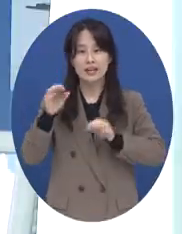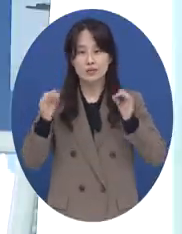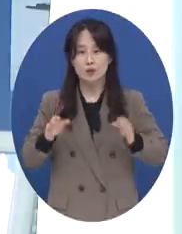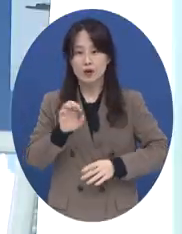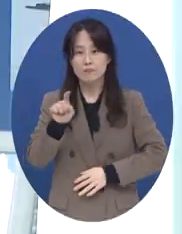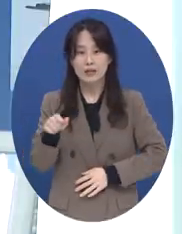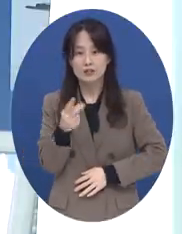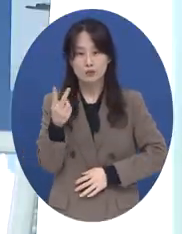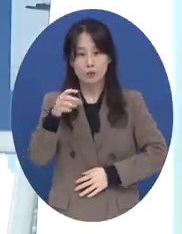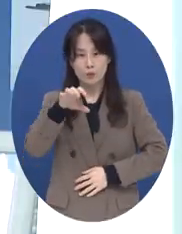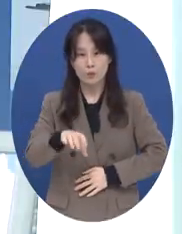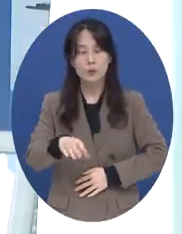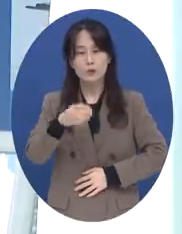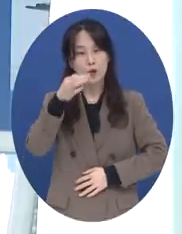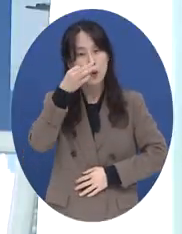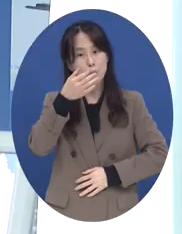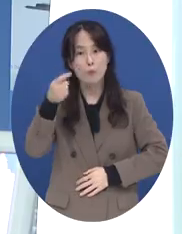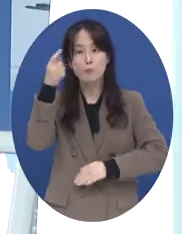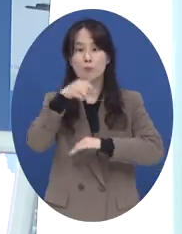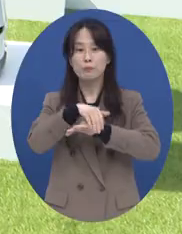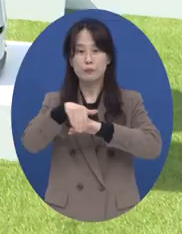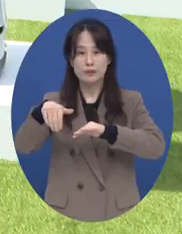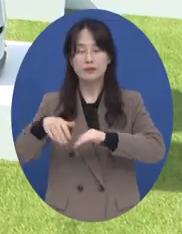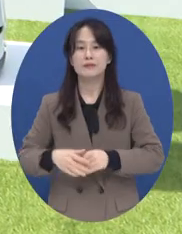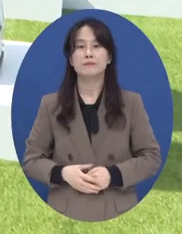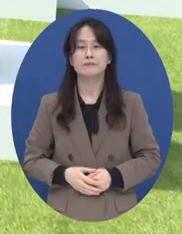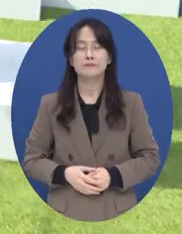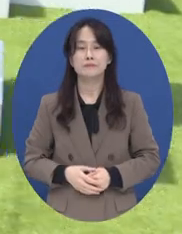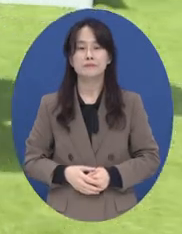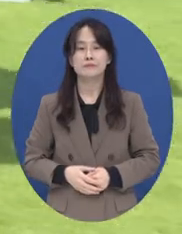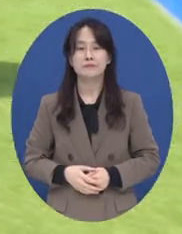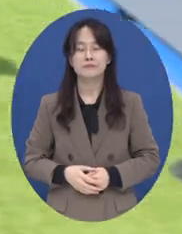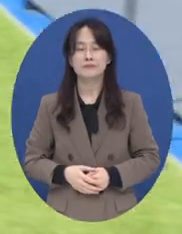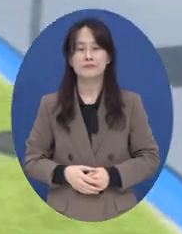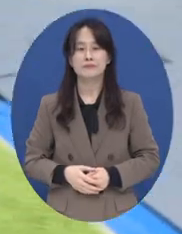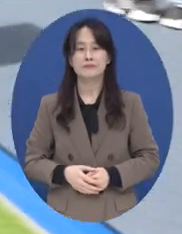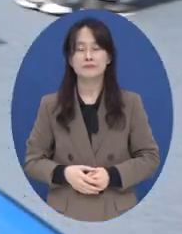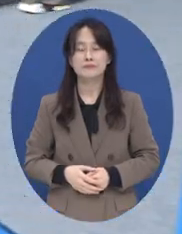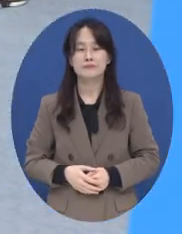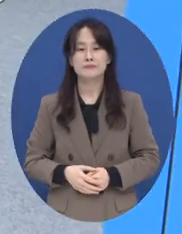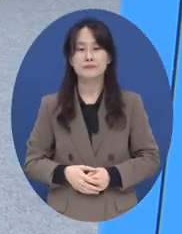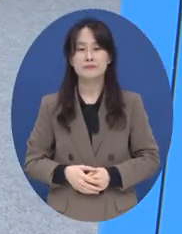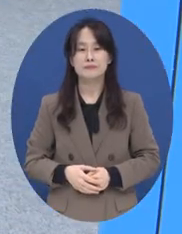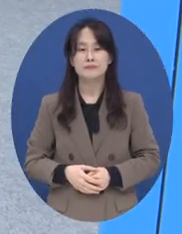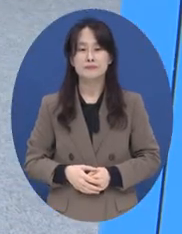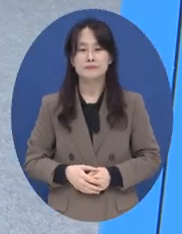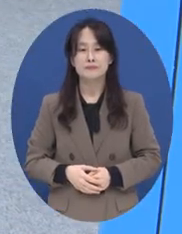사흘간 판교 테크노밸리 일대에서 진행됩니다. 경기 GTV 구영슬입니다.